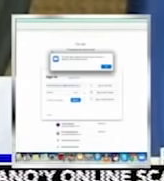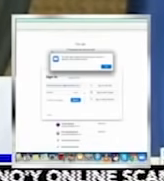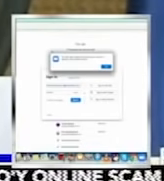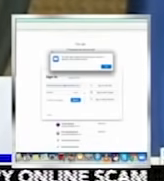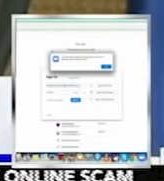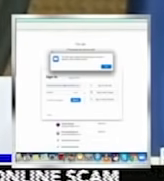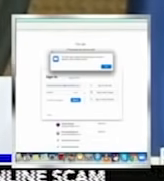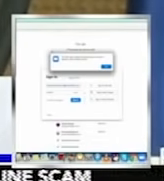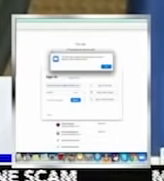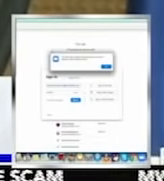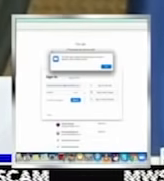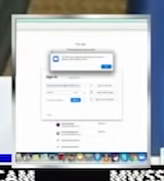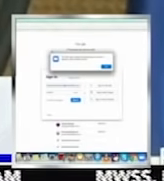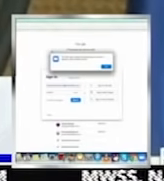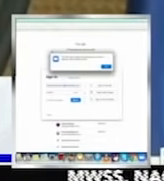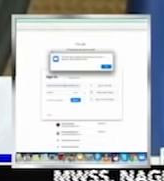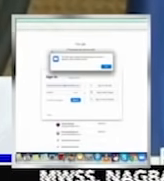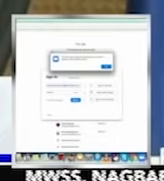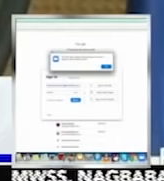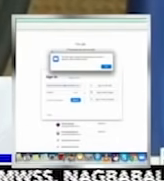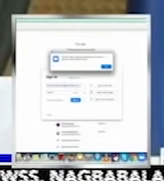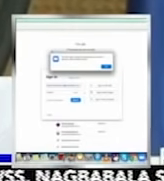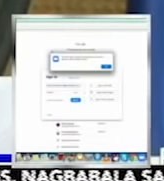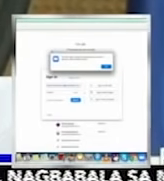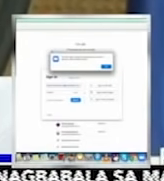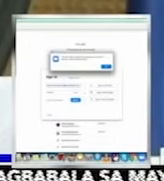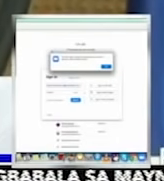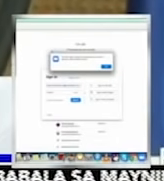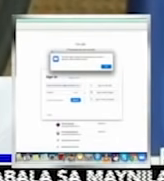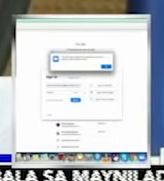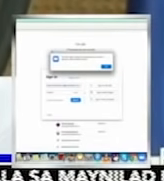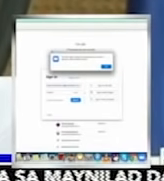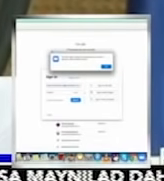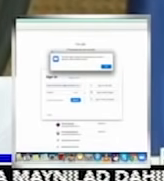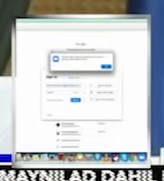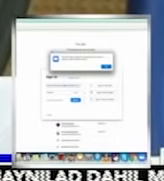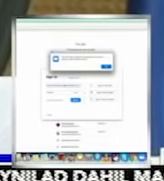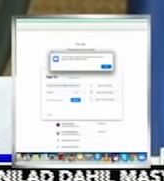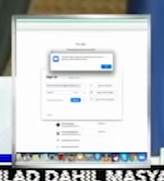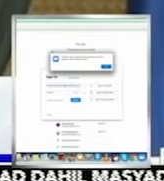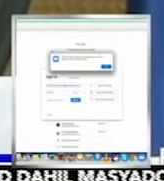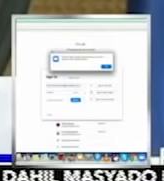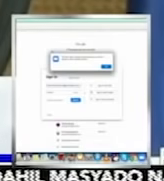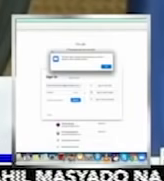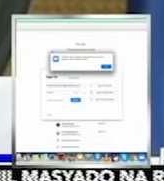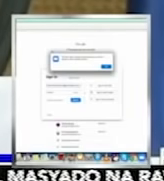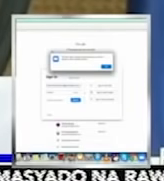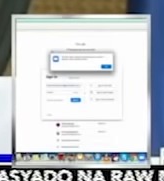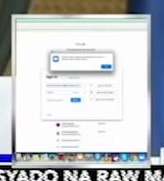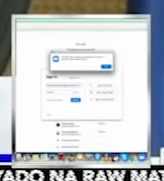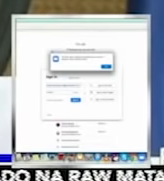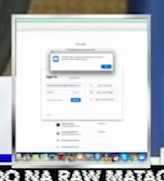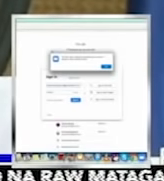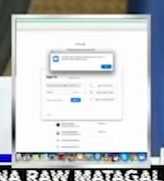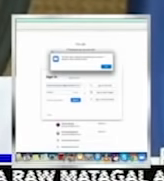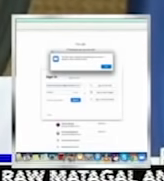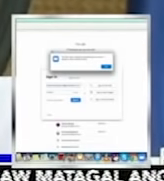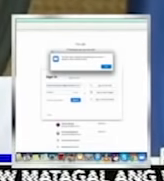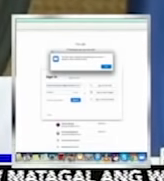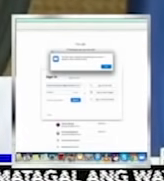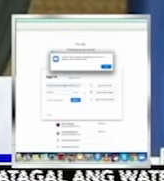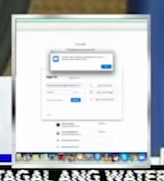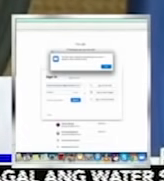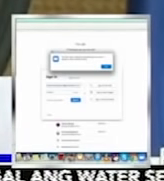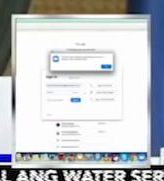I'm talking to you as your president. There are things such which you must know